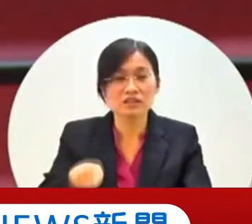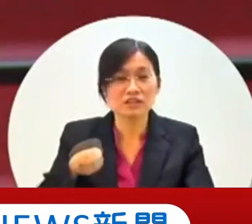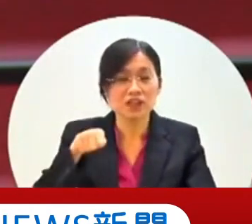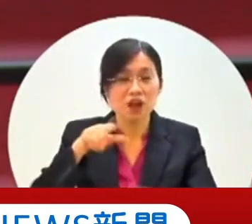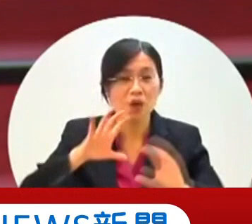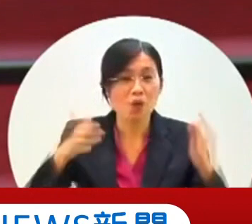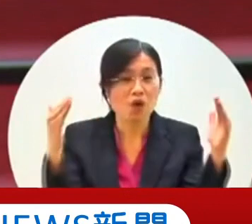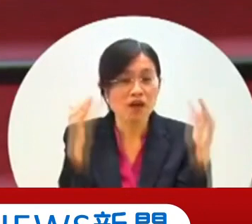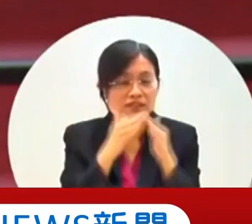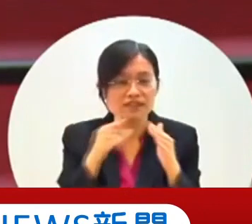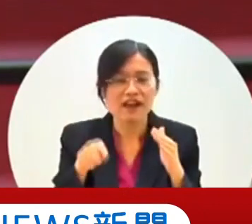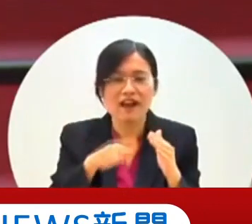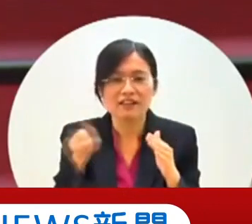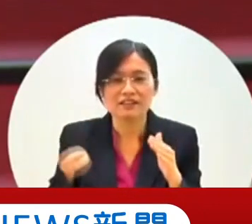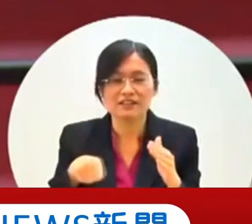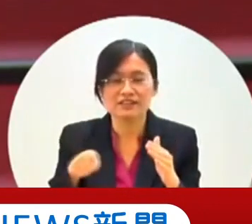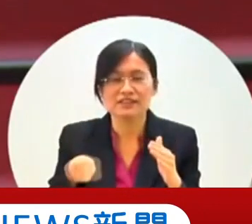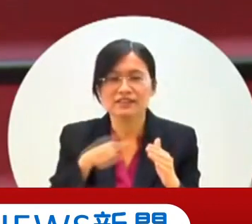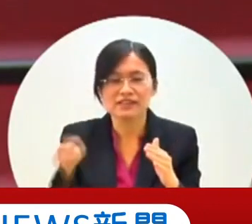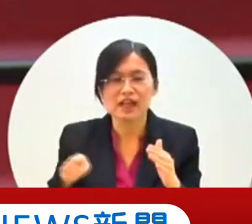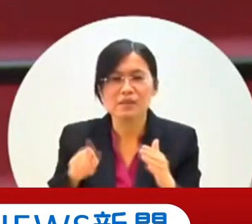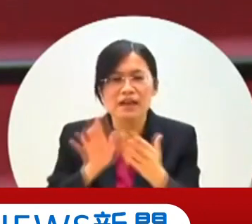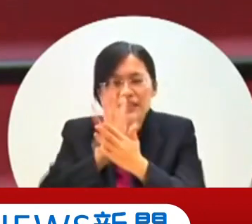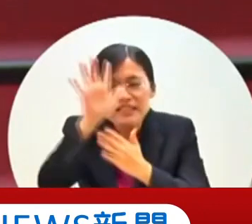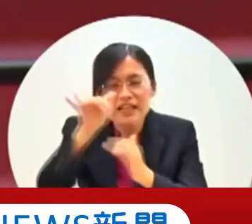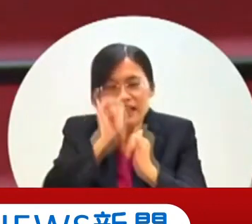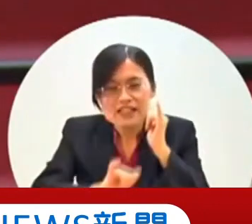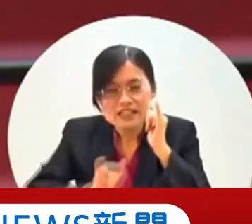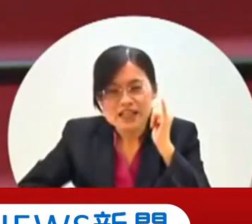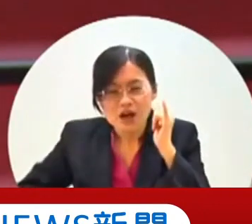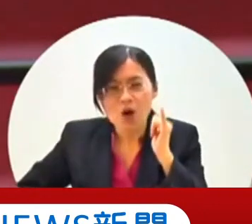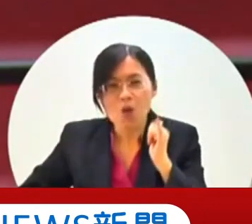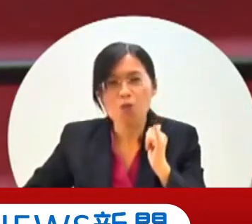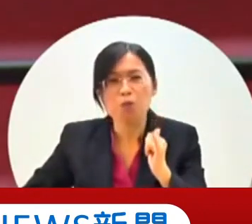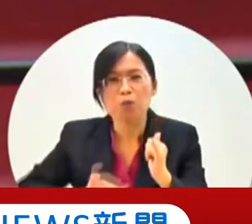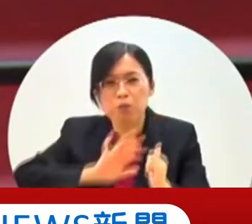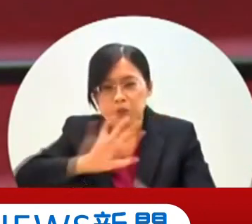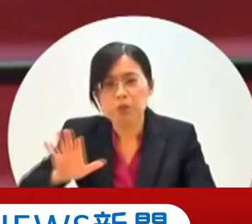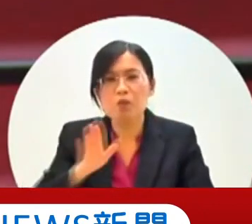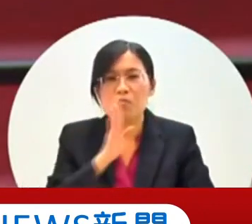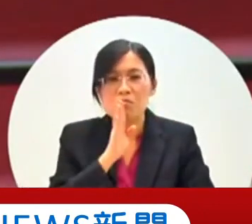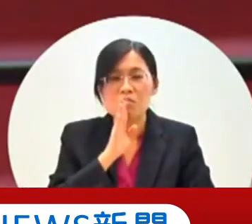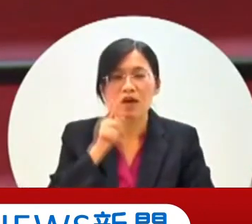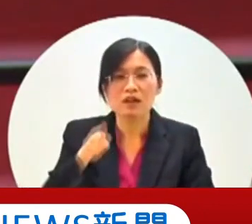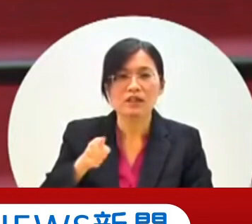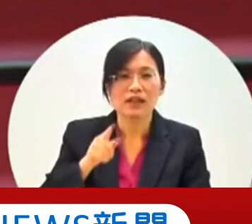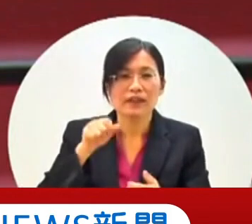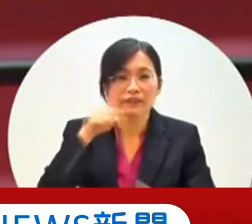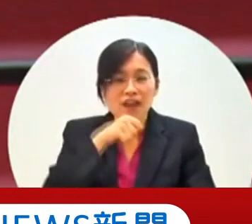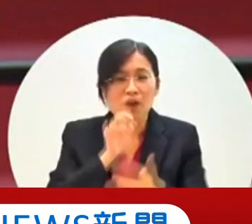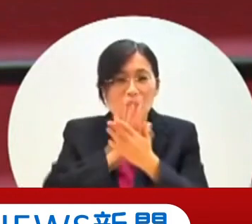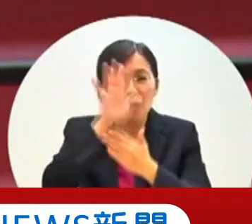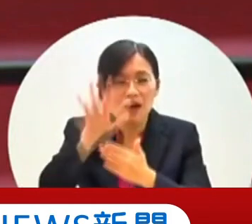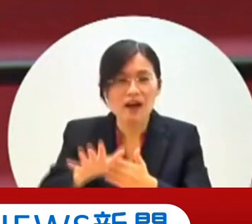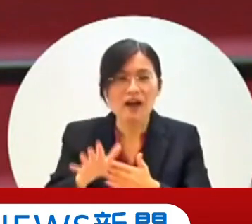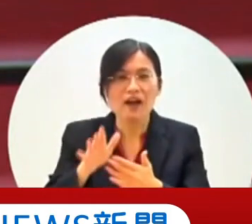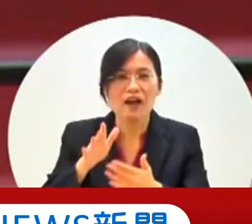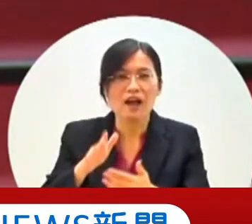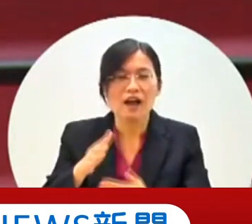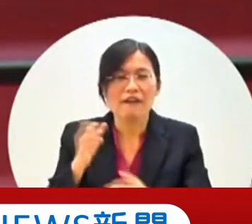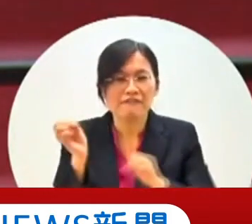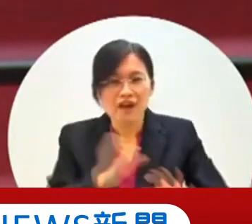是他们的，也是他们子孙后代的。让我们一起为了台湾的未来努力，并永不放